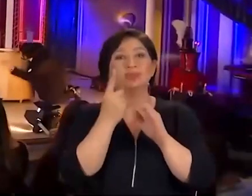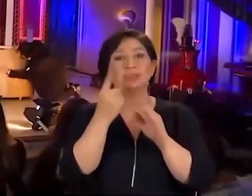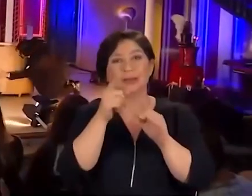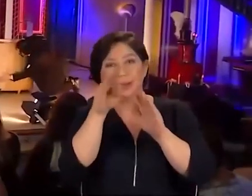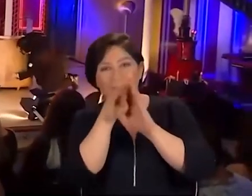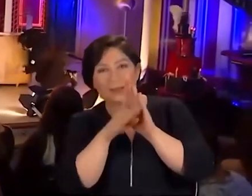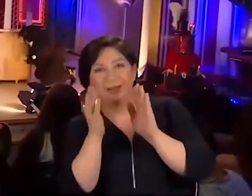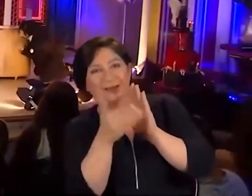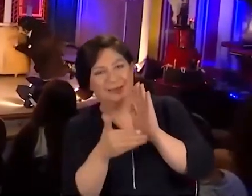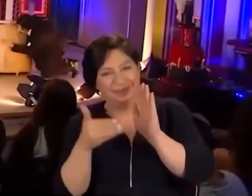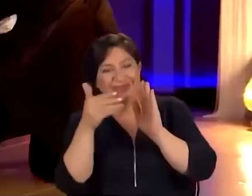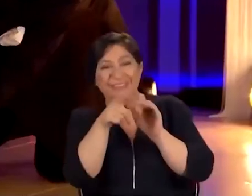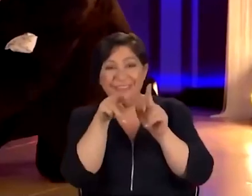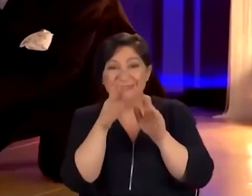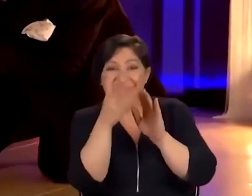şey böyle.